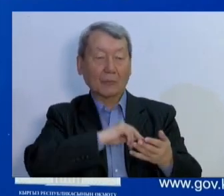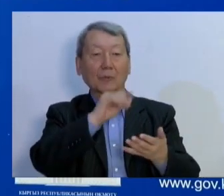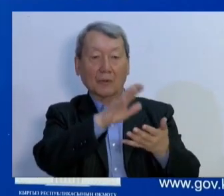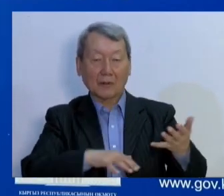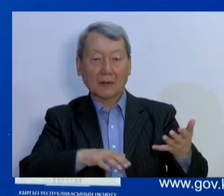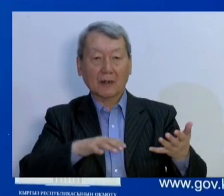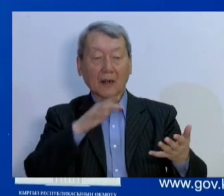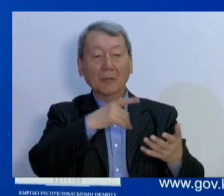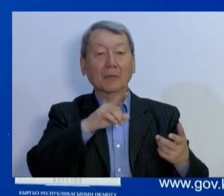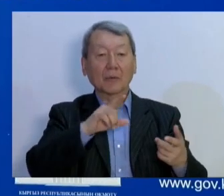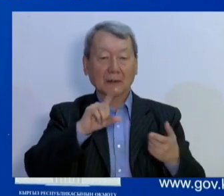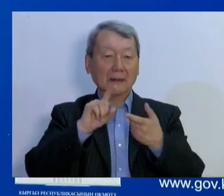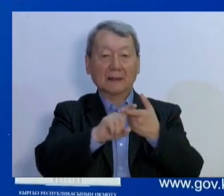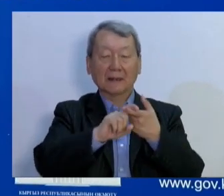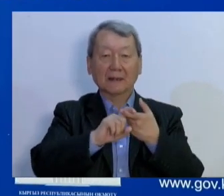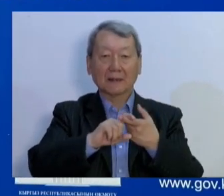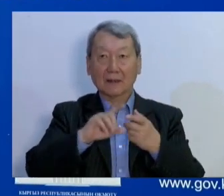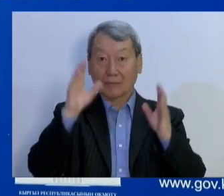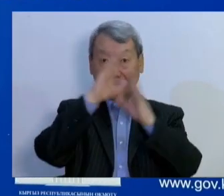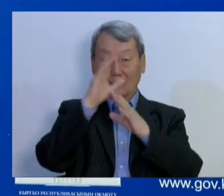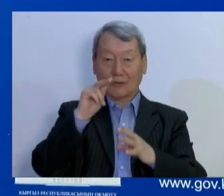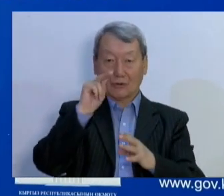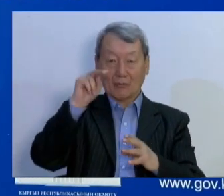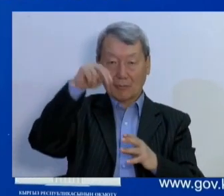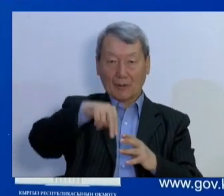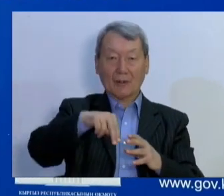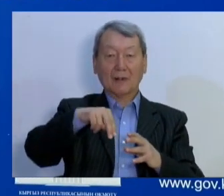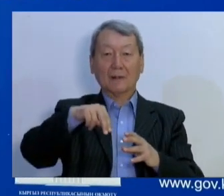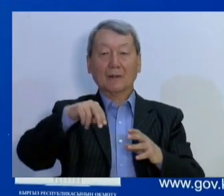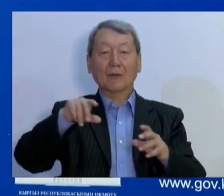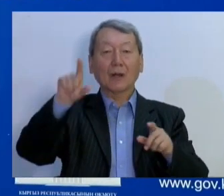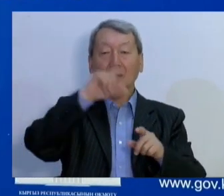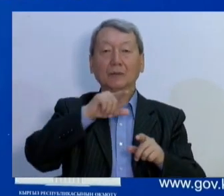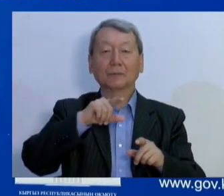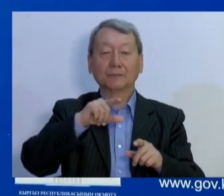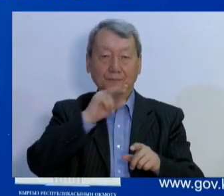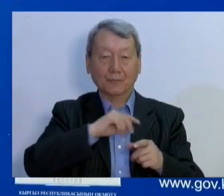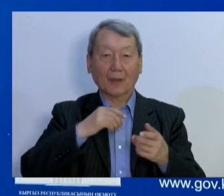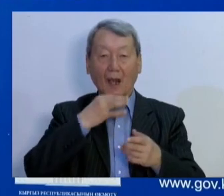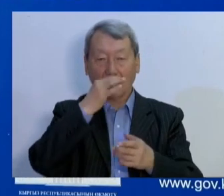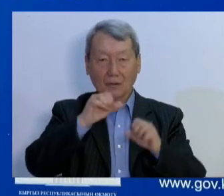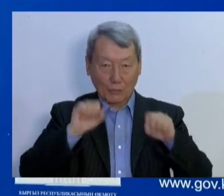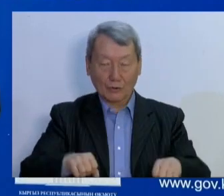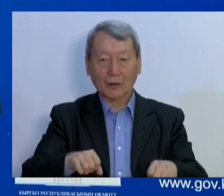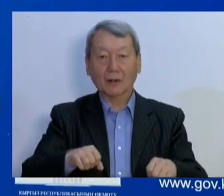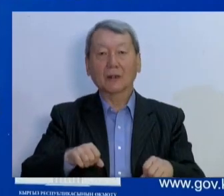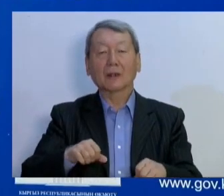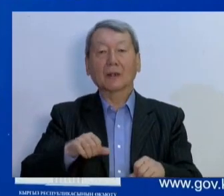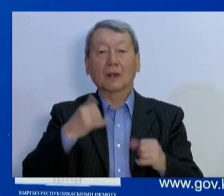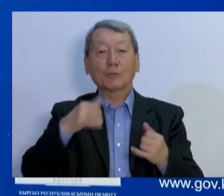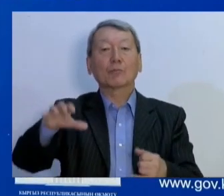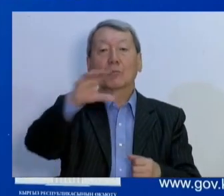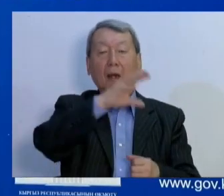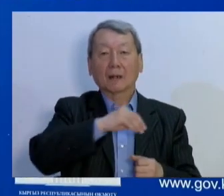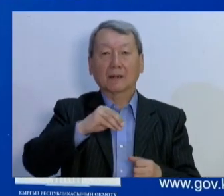Бул эпидемиялык абал болсо аябай мындай көзөмөлдө жүрүп атат деп айтсам болот.